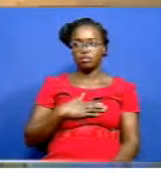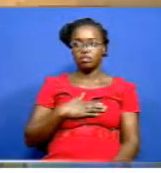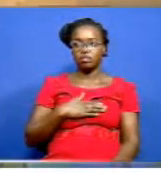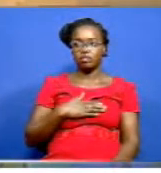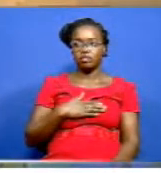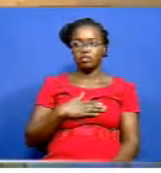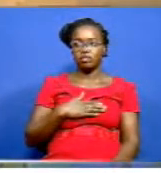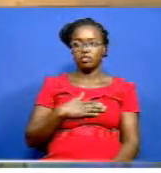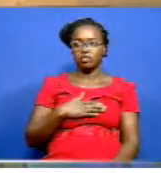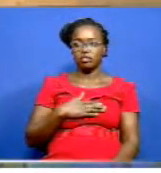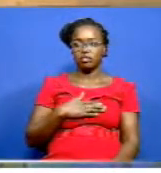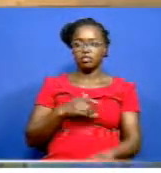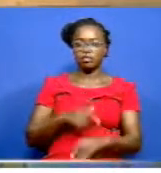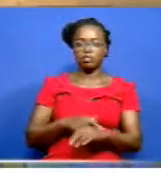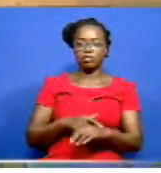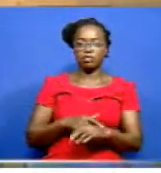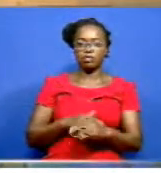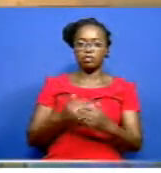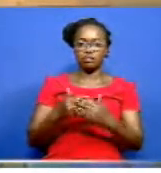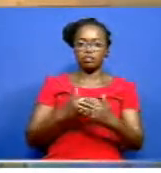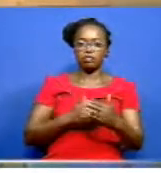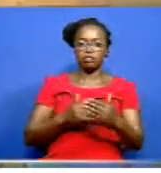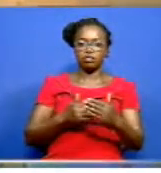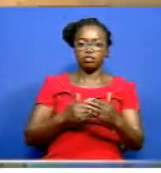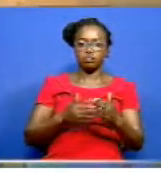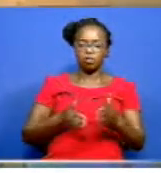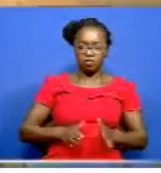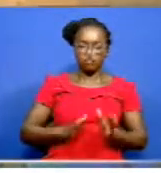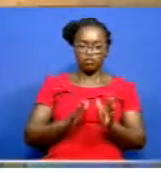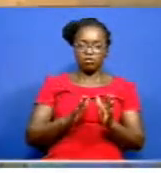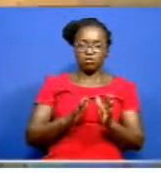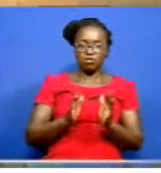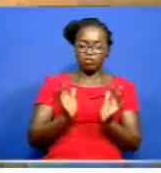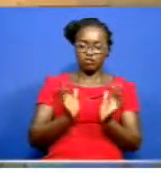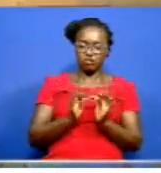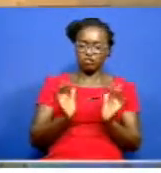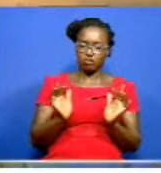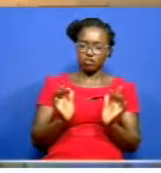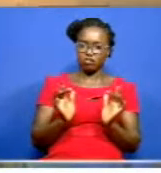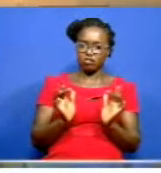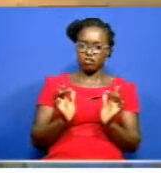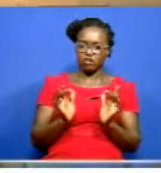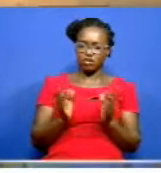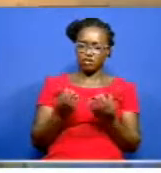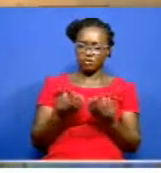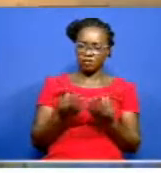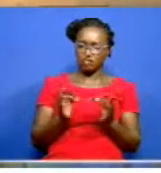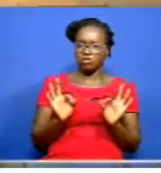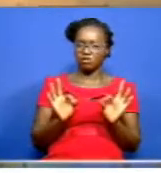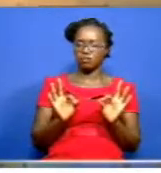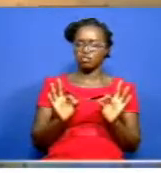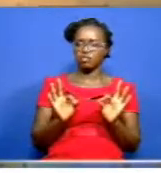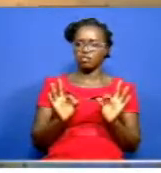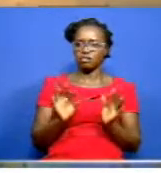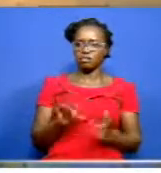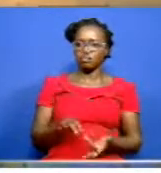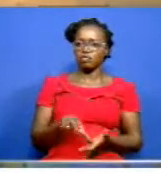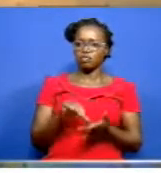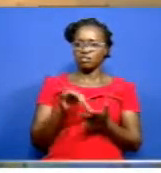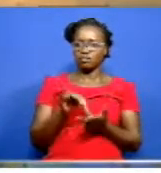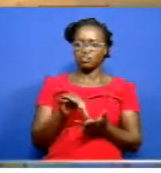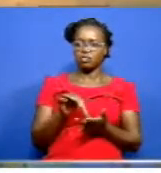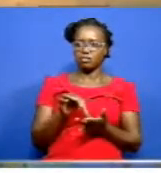ukienda prenatal test, uliza maswali mengi venye kuwa open, kwa sababu especially